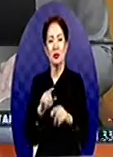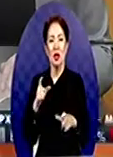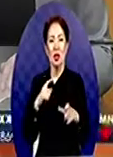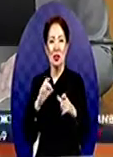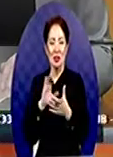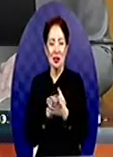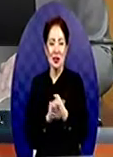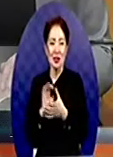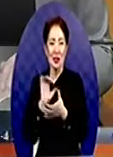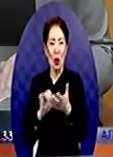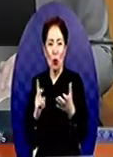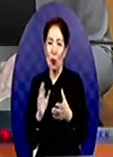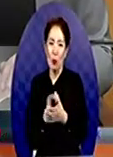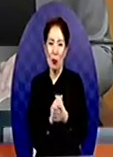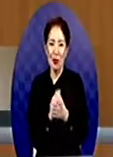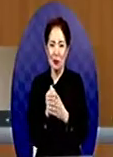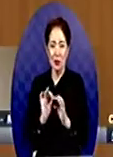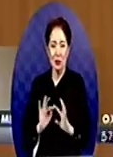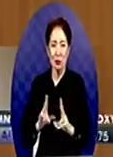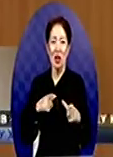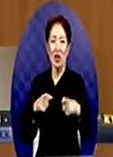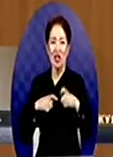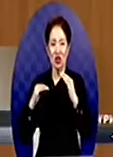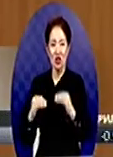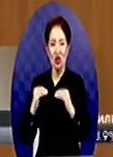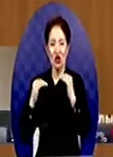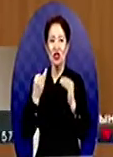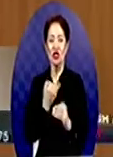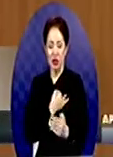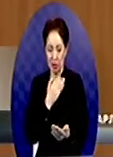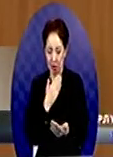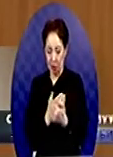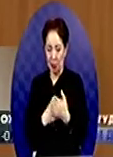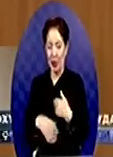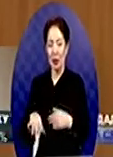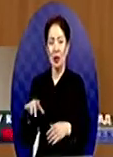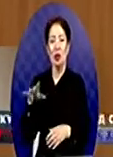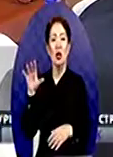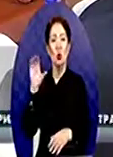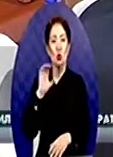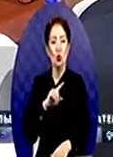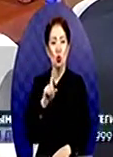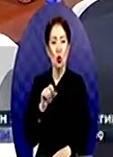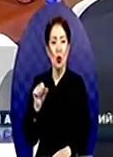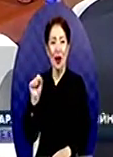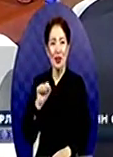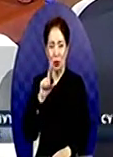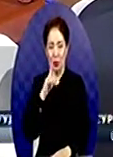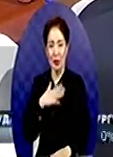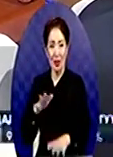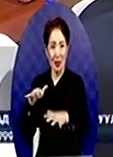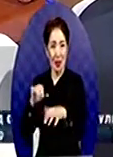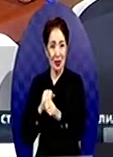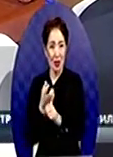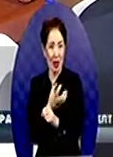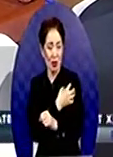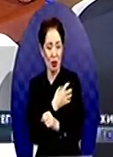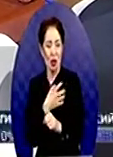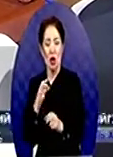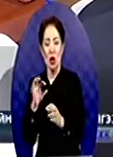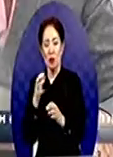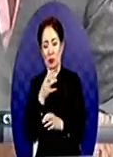итгэлтэй байна гэдгийг Америкийн нэгдсэн улсын төрийн департаментийн Зүүн Ази Номхон далайн асуудал эрхэлсэн туслах төрийн нарийн бичгийн даргын үүрэг гүйцэтгэгч Мерфи